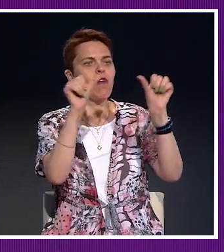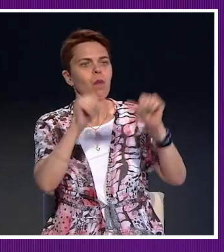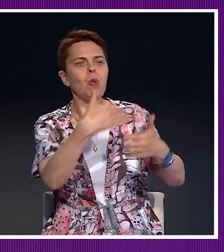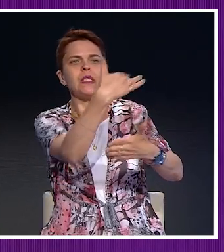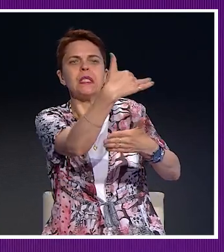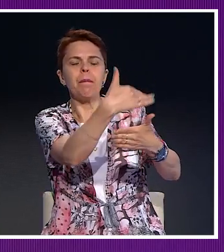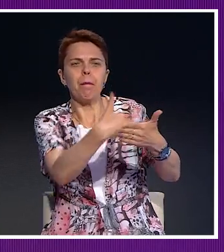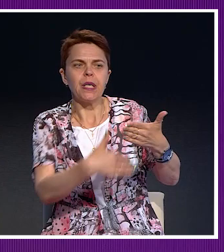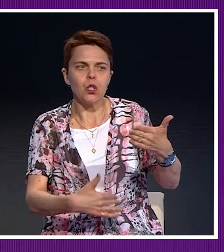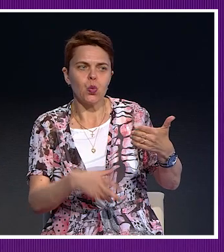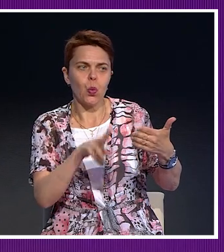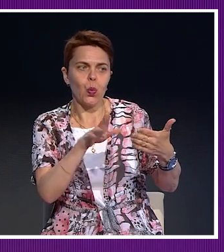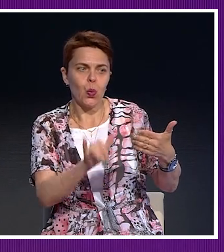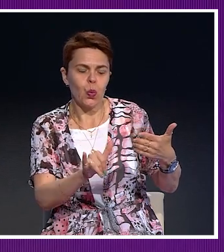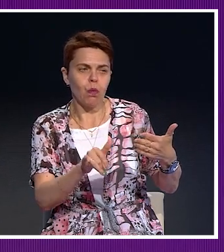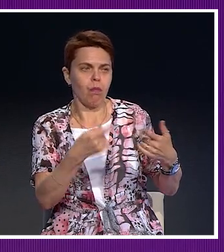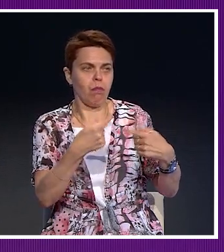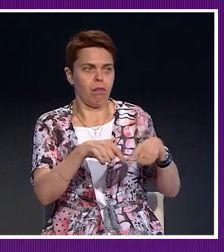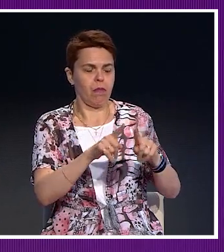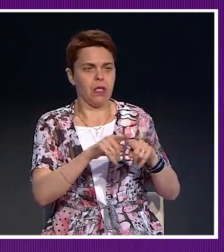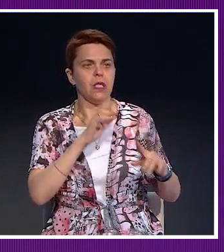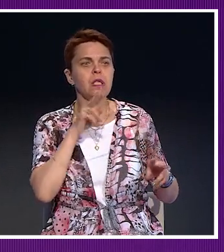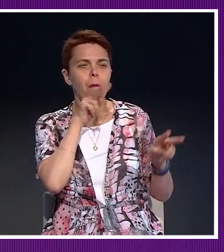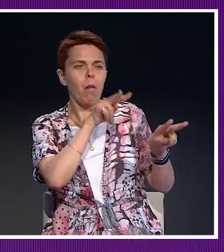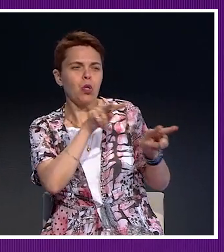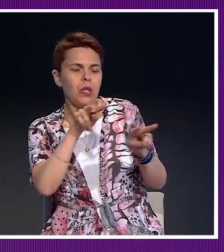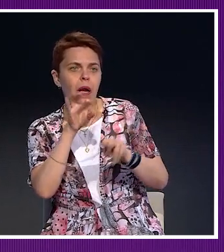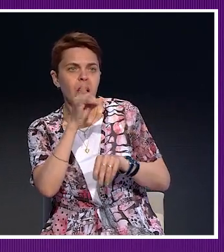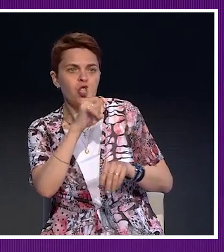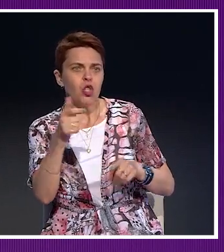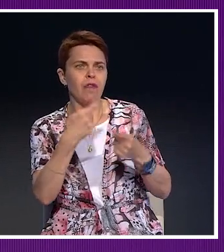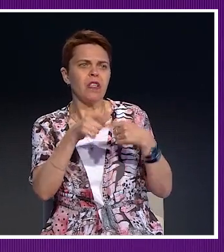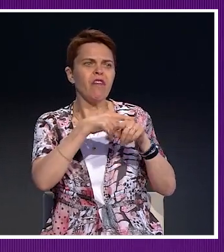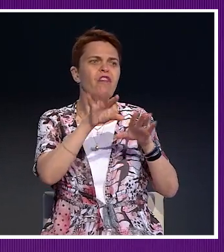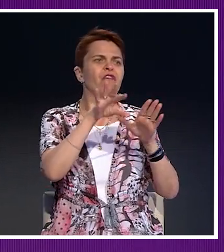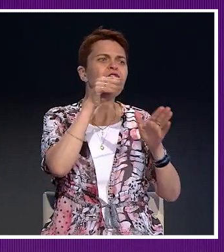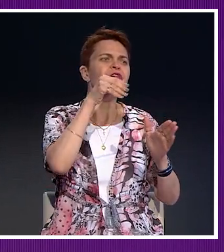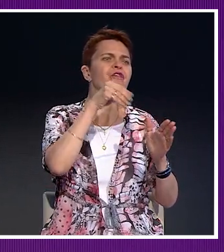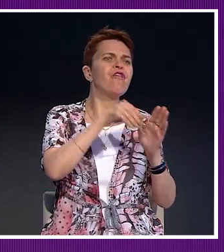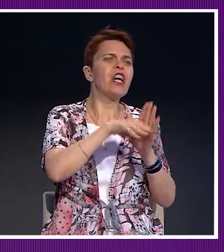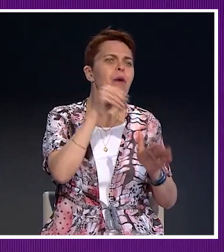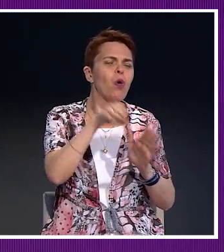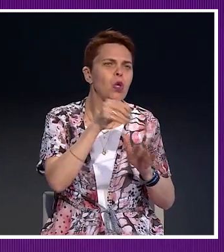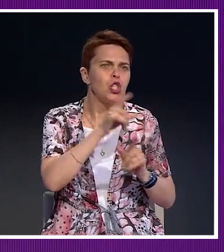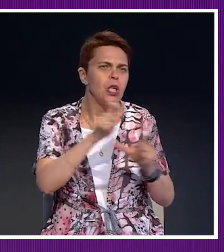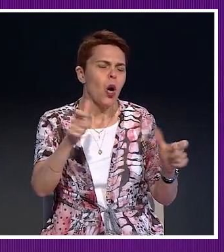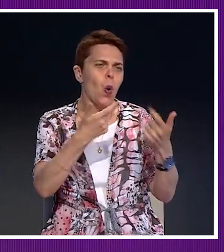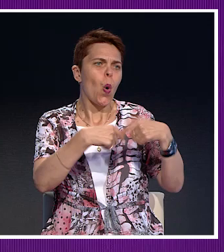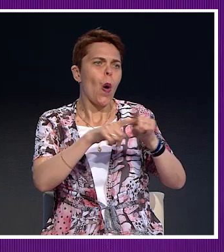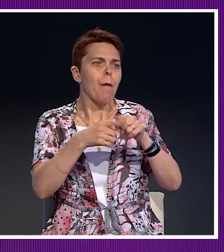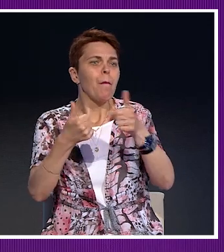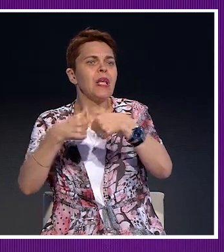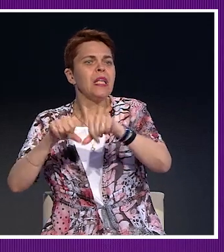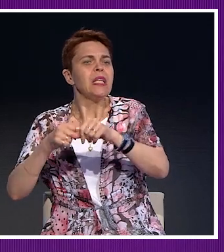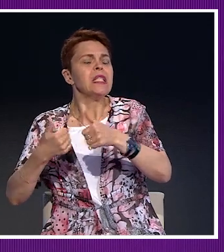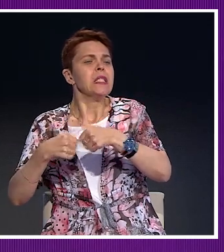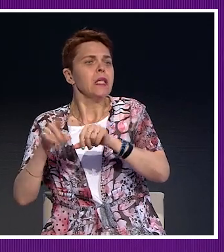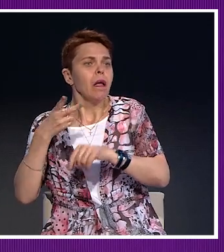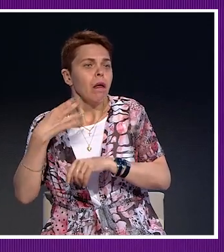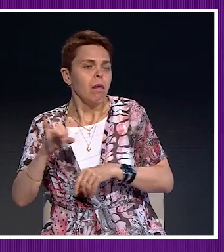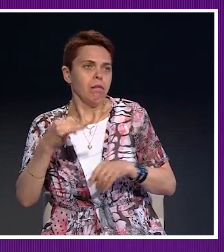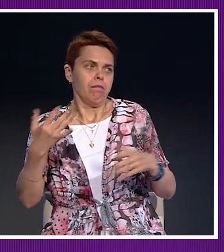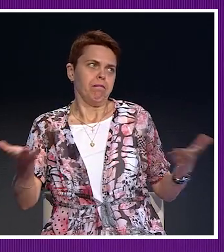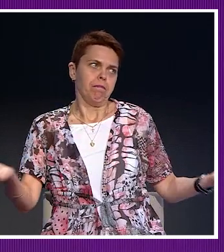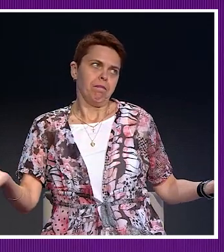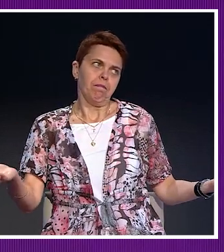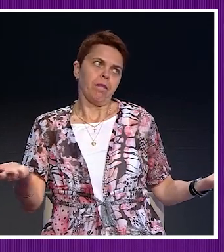виборчого списку, це питання пошуку спостерігачів, членів виборчих комісій і так далі, але пам'ятайте, що окремо вам треба працювати з жінками.